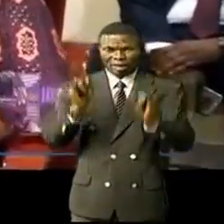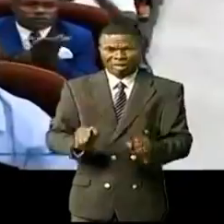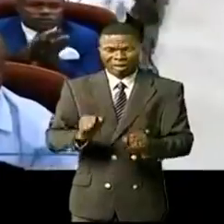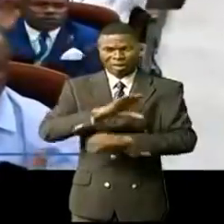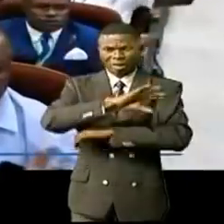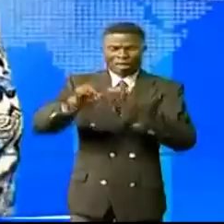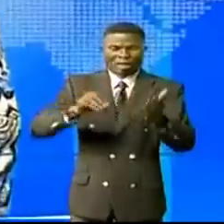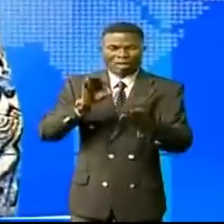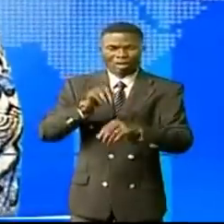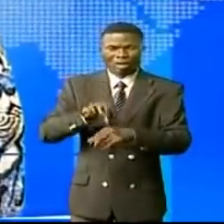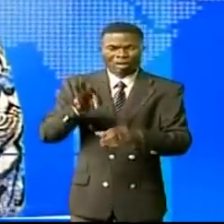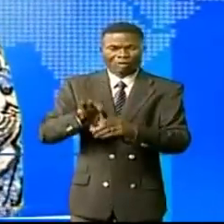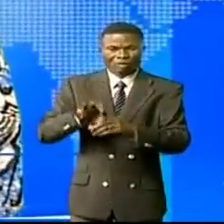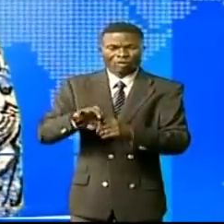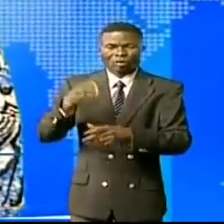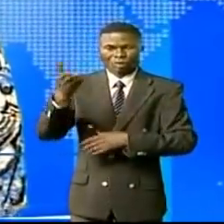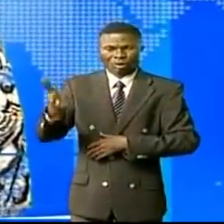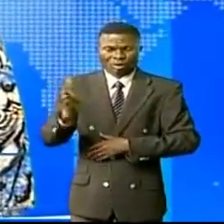centrale électorale.